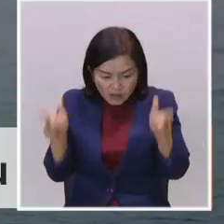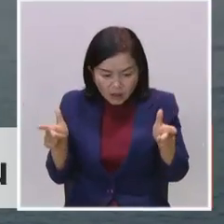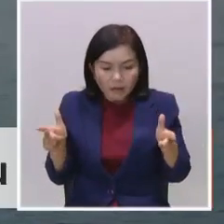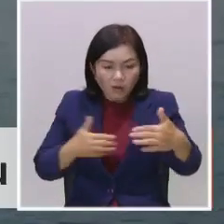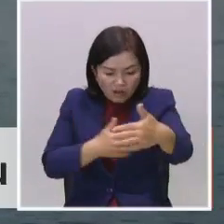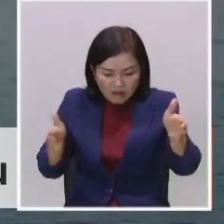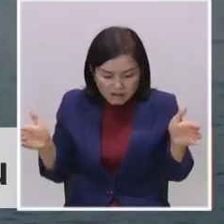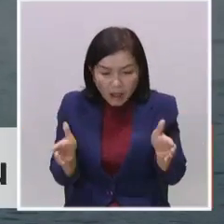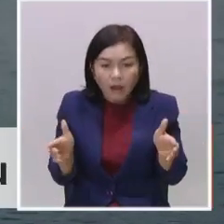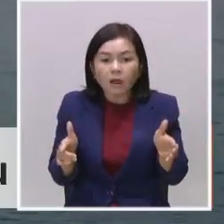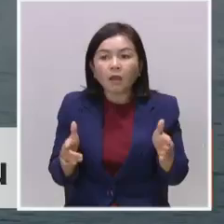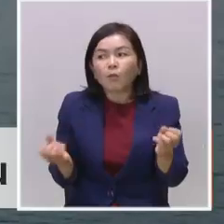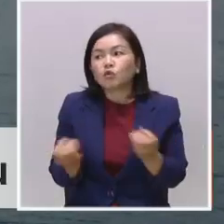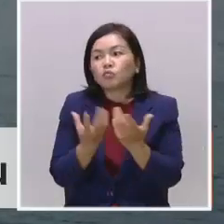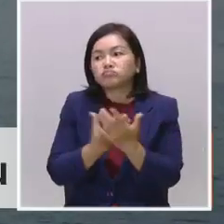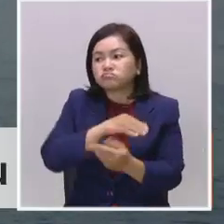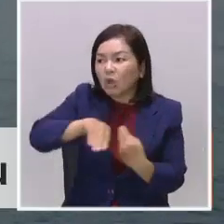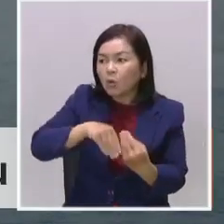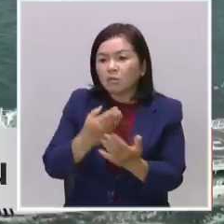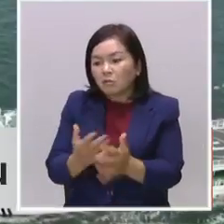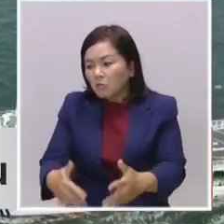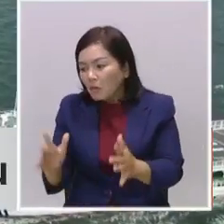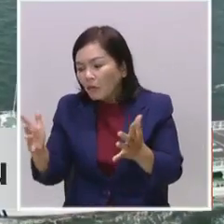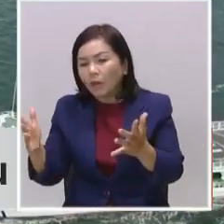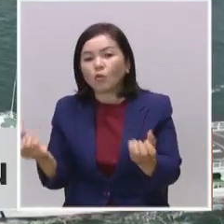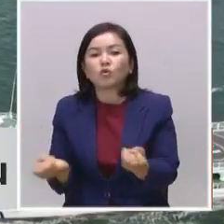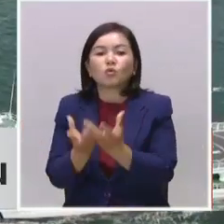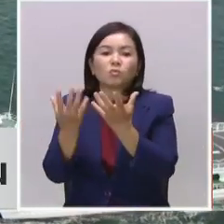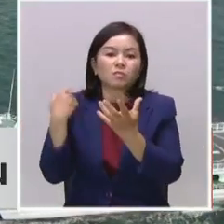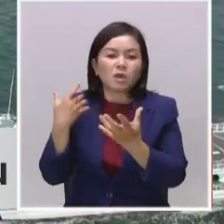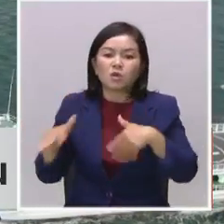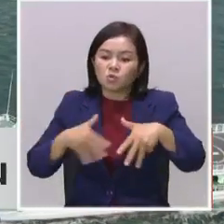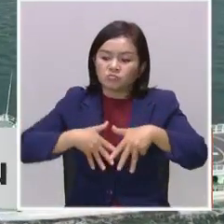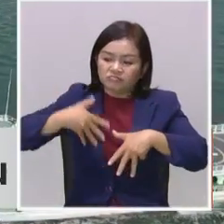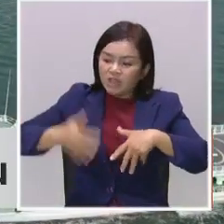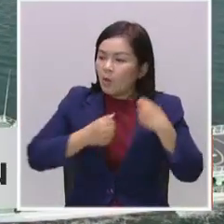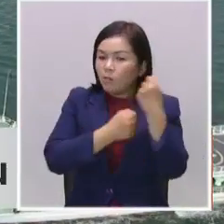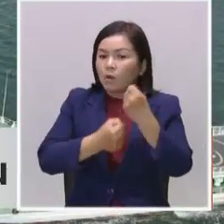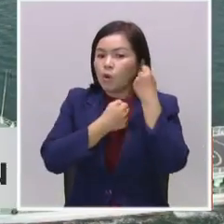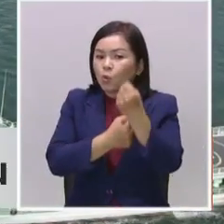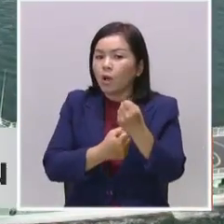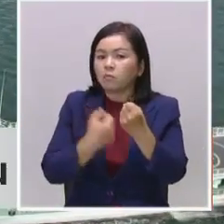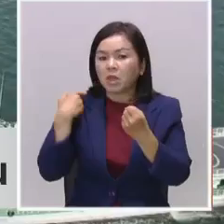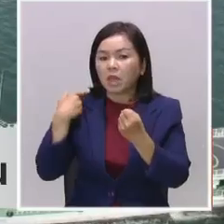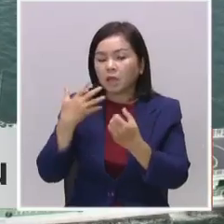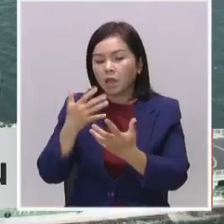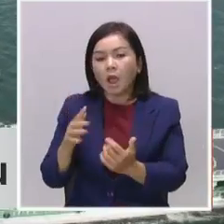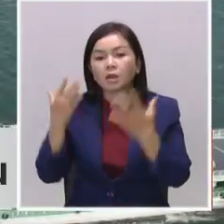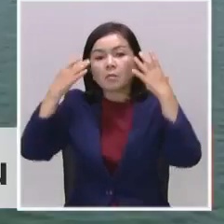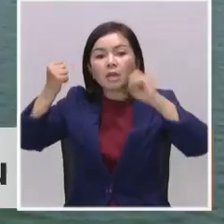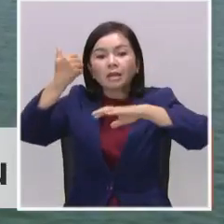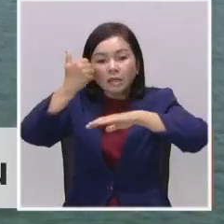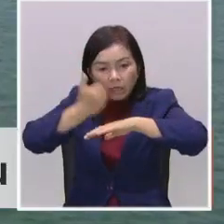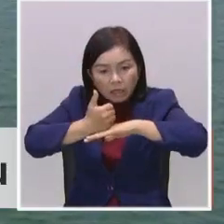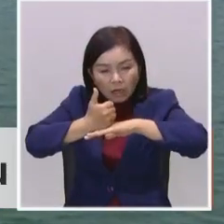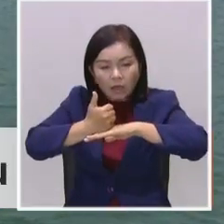ายต่อเศรษฐกิจของประเทศและทำให้ประชาชนจำนวนมากออกมาประท้วงตามท้องถนนประธานาธิบดีสีจิ้นผิ